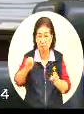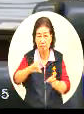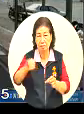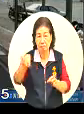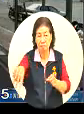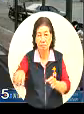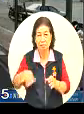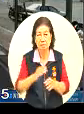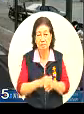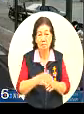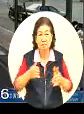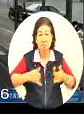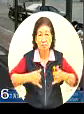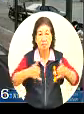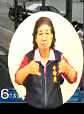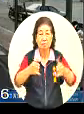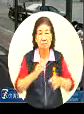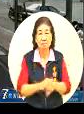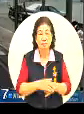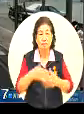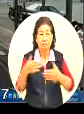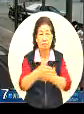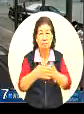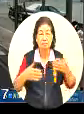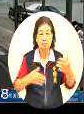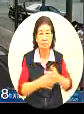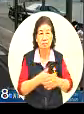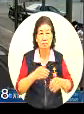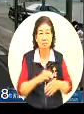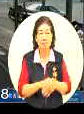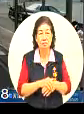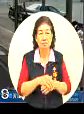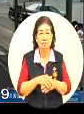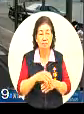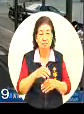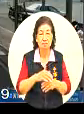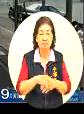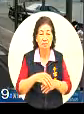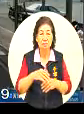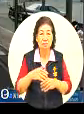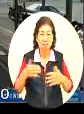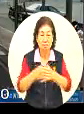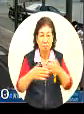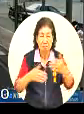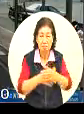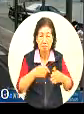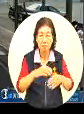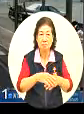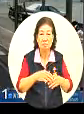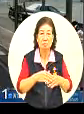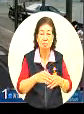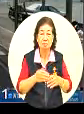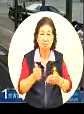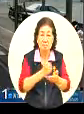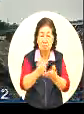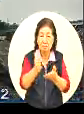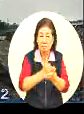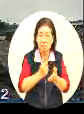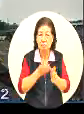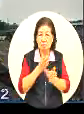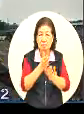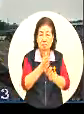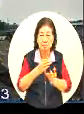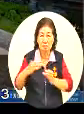哦，这个路段，交通出入非常频繁，然后车祸不断。